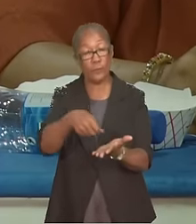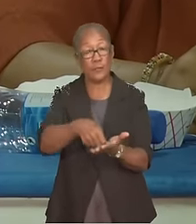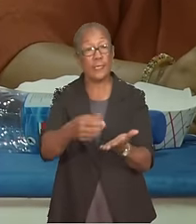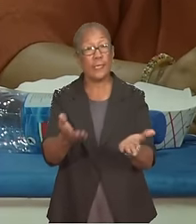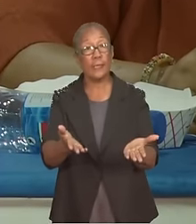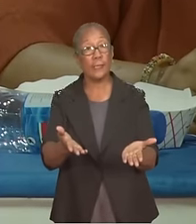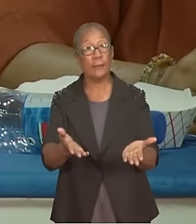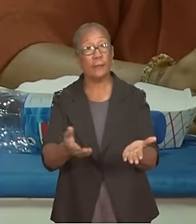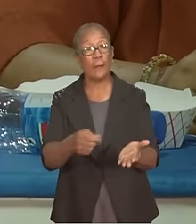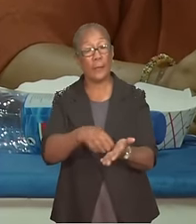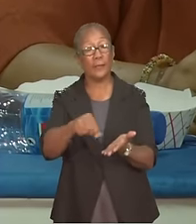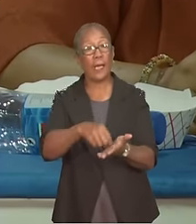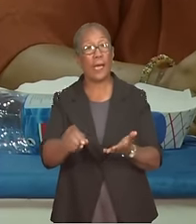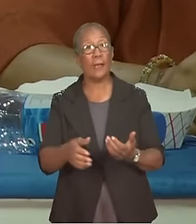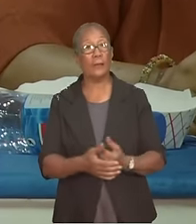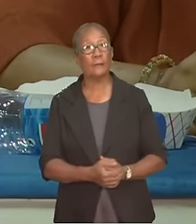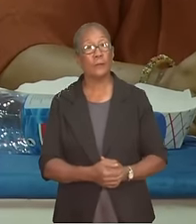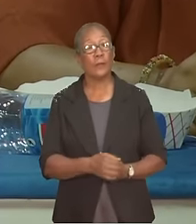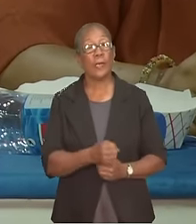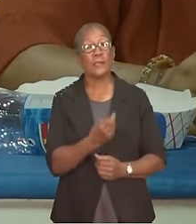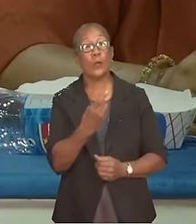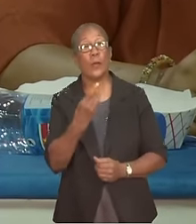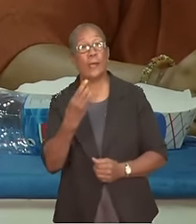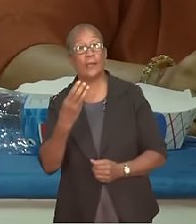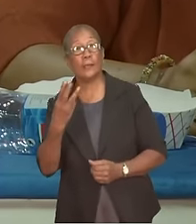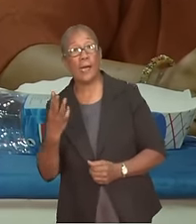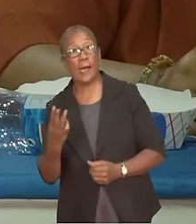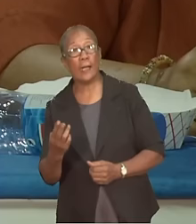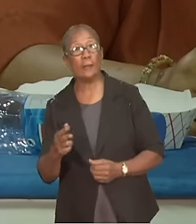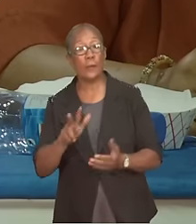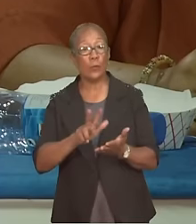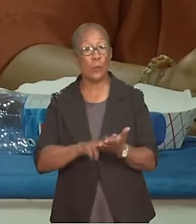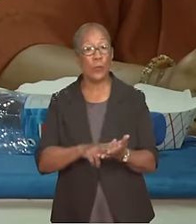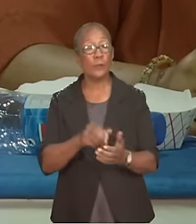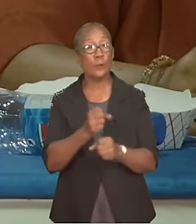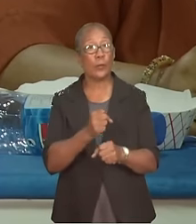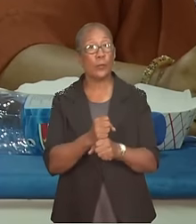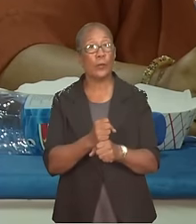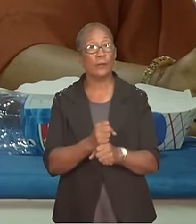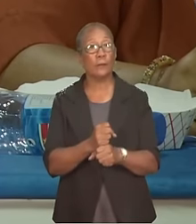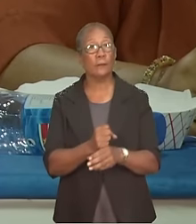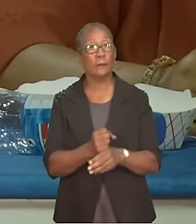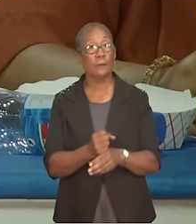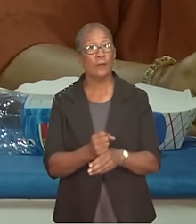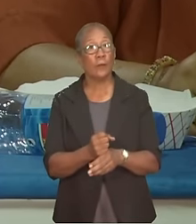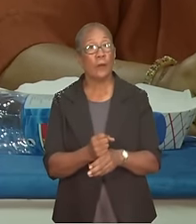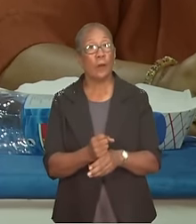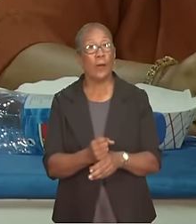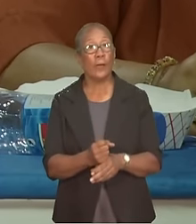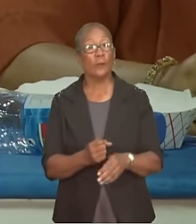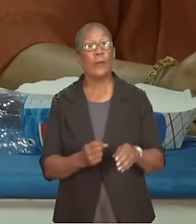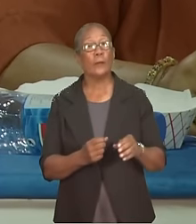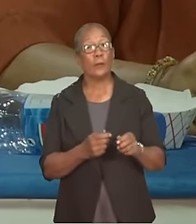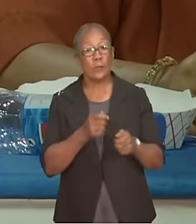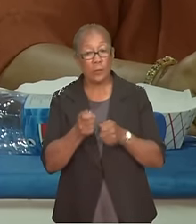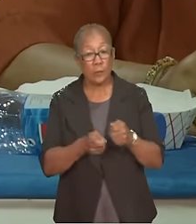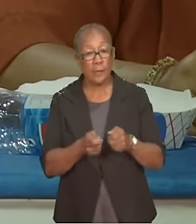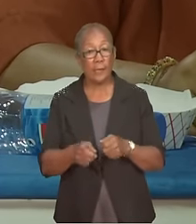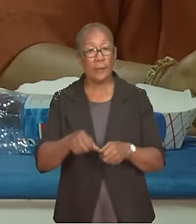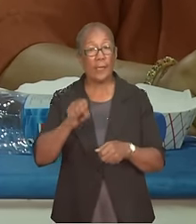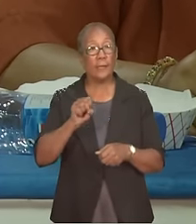verzekering. Er zijn wel een aantal wetsproducten nu, waarbij we toch wel ervoor willen zorgen dat